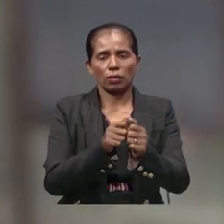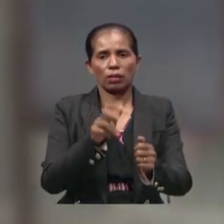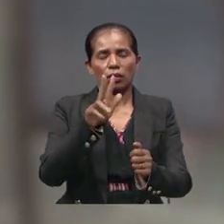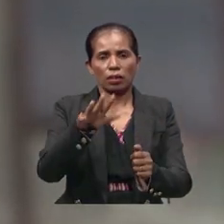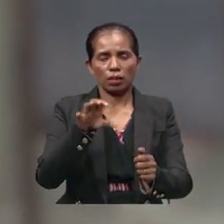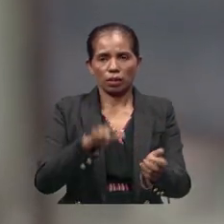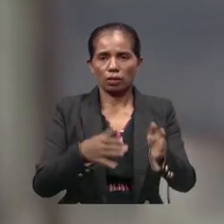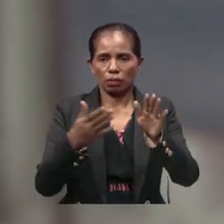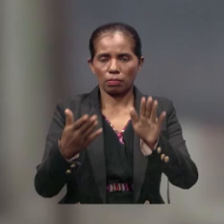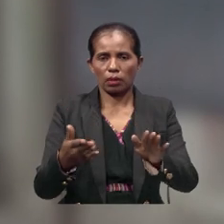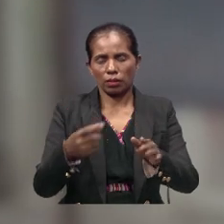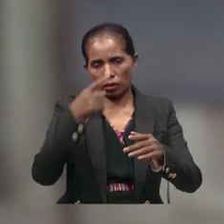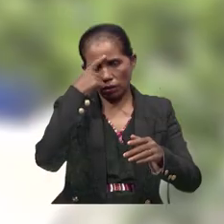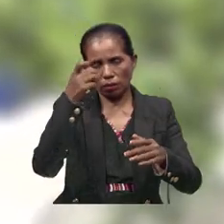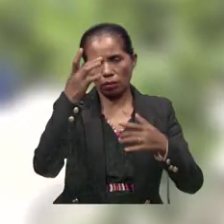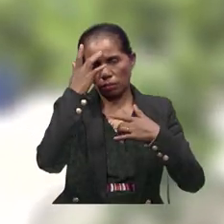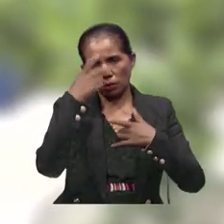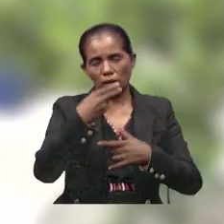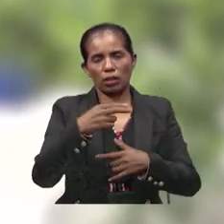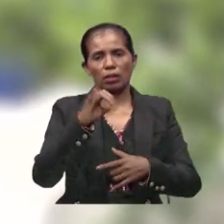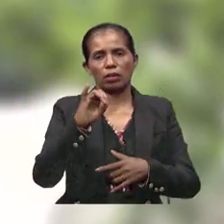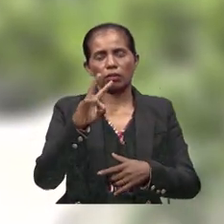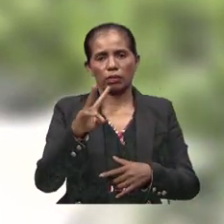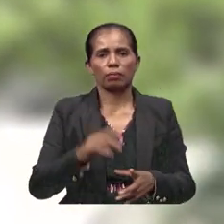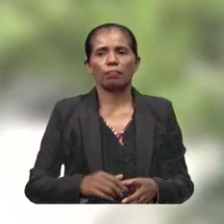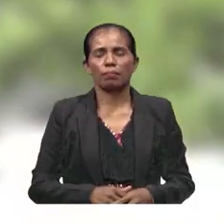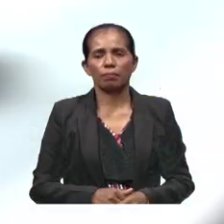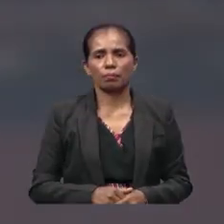mak mate ona tamba Moras Haivei. Santina de Jesus, Marito da Costa, GMN.